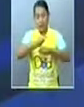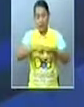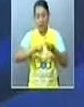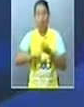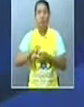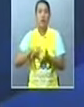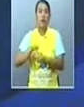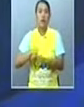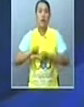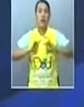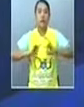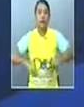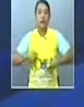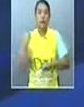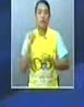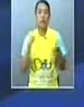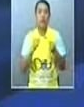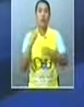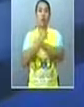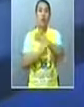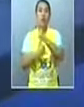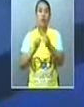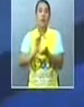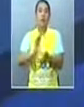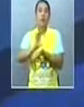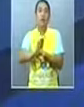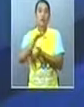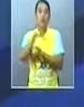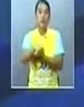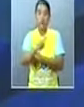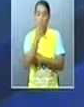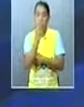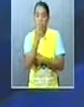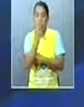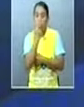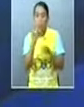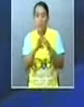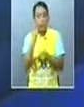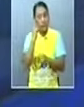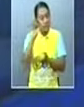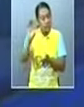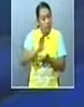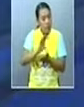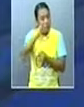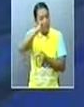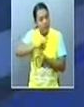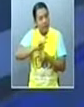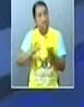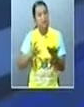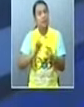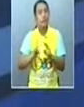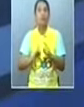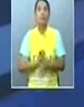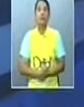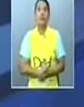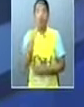าจจะเป็นปัจจัยเสี่ยงนึงที่ทำให้นักทุนต่างชาตินั้นใส่ใจในการพิจารณาว่าจะเข้า ามาลงทุนในประเทศไทยหรือไม่ค่ะส่วนใครนะ